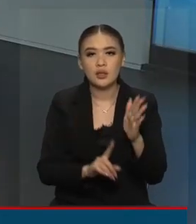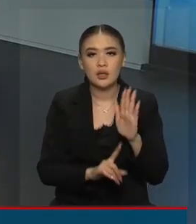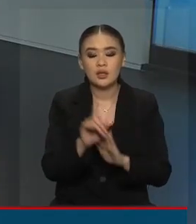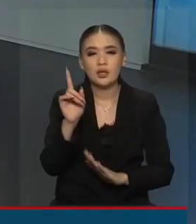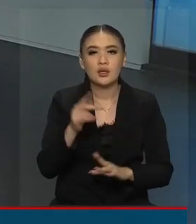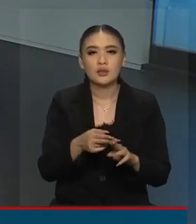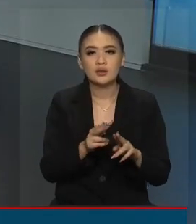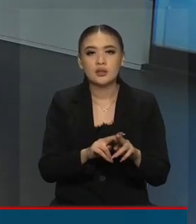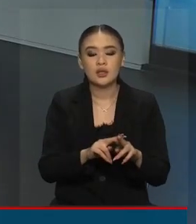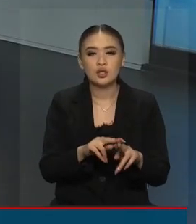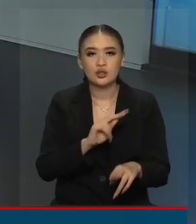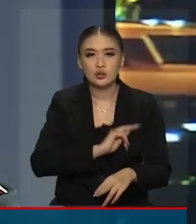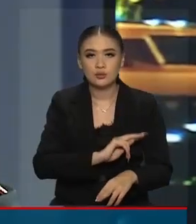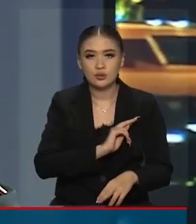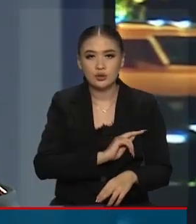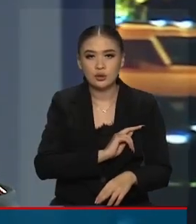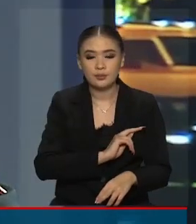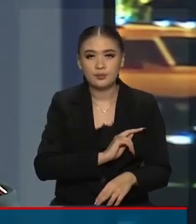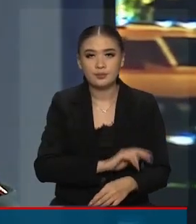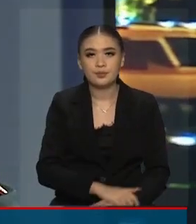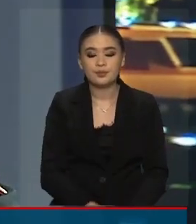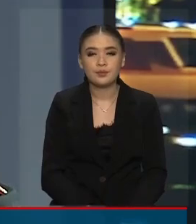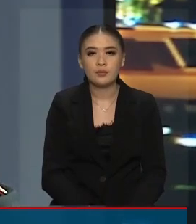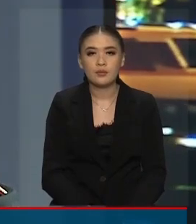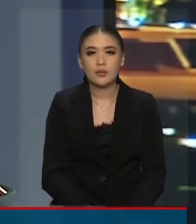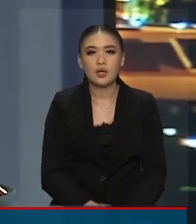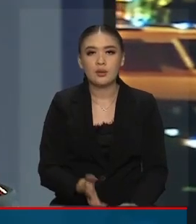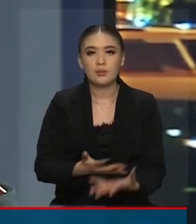тығыз жұмыс істеп, енді